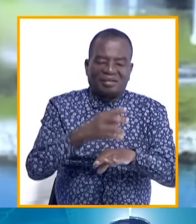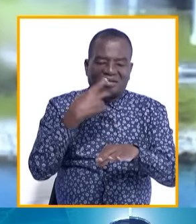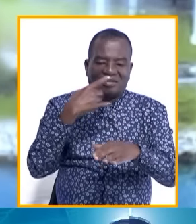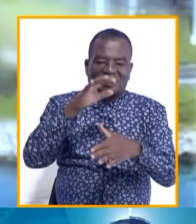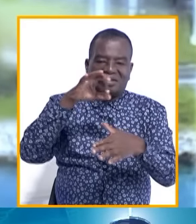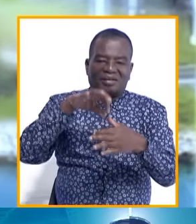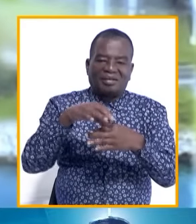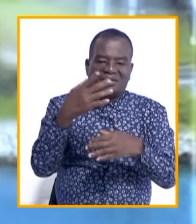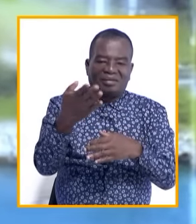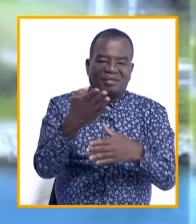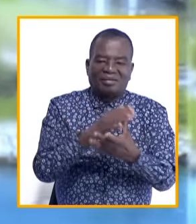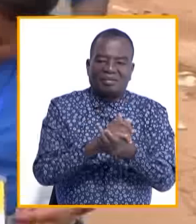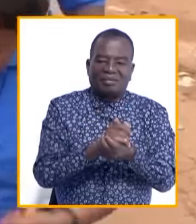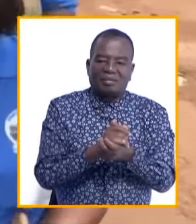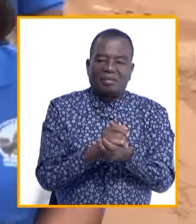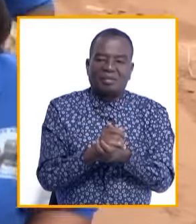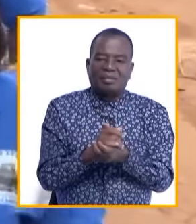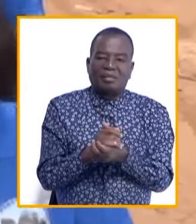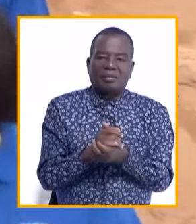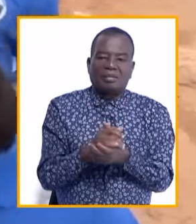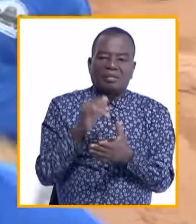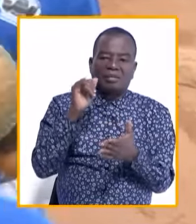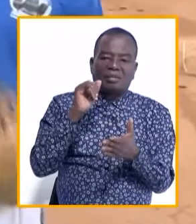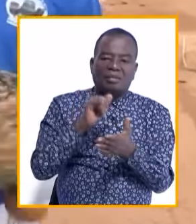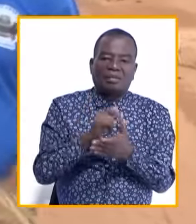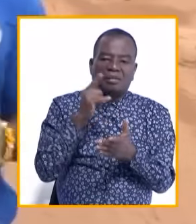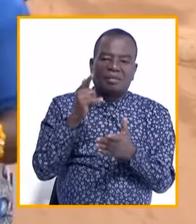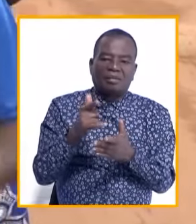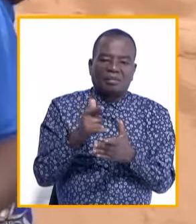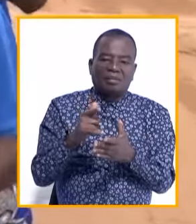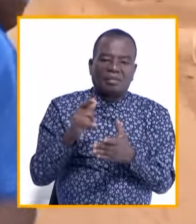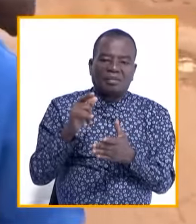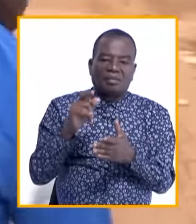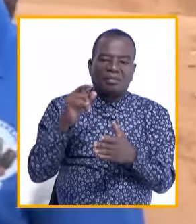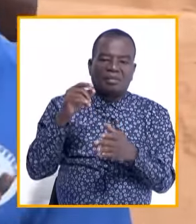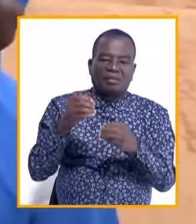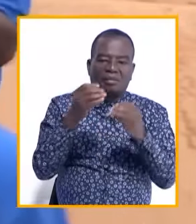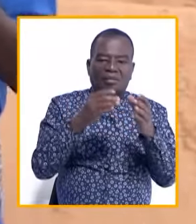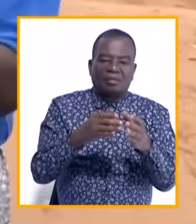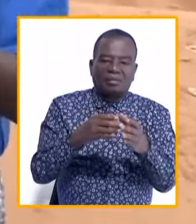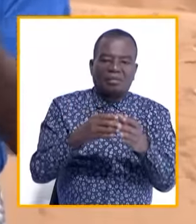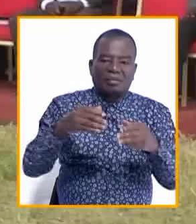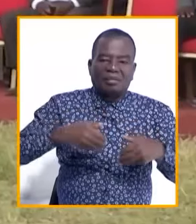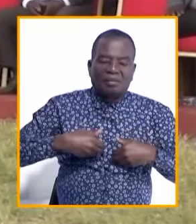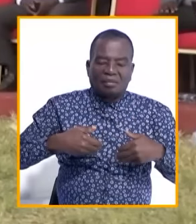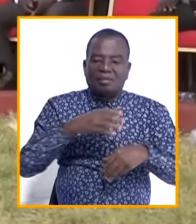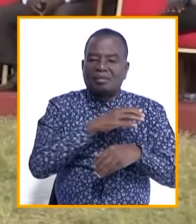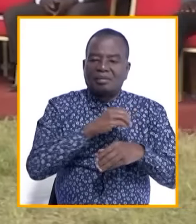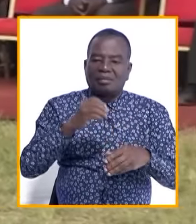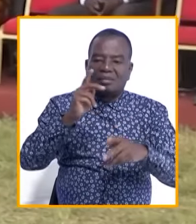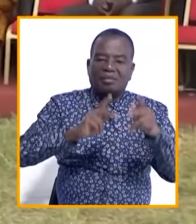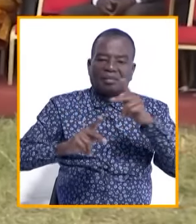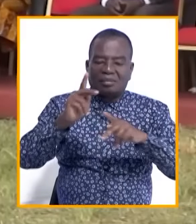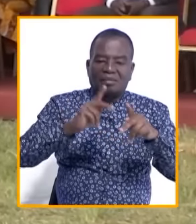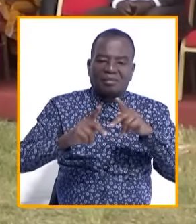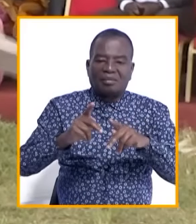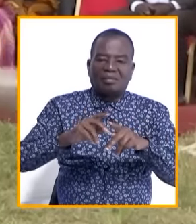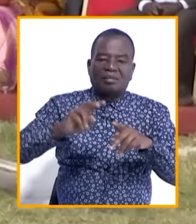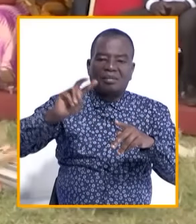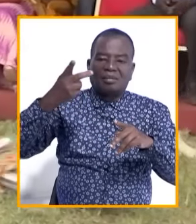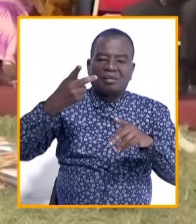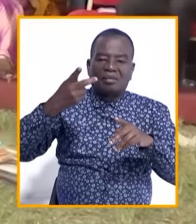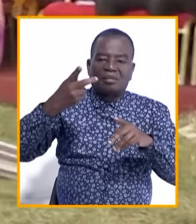valeurs culturelles, on les découvre dans cet élément de Franck Kouadio. C'est un terme concept qui met au goût du jour les us